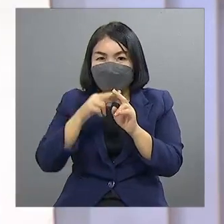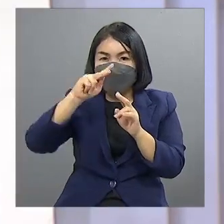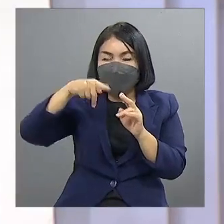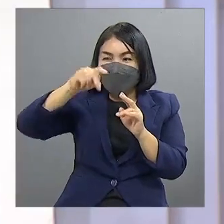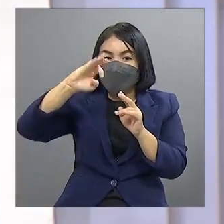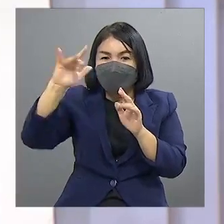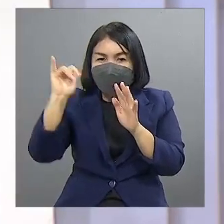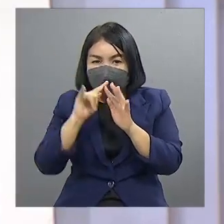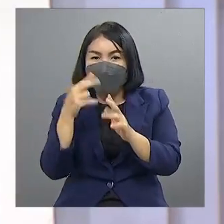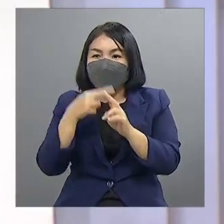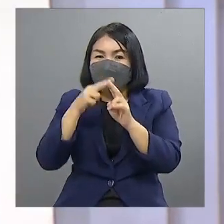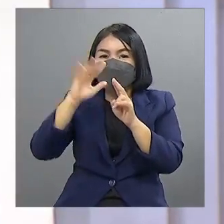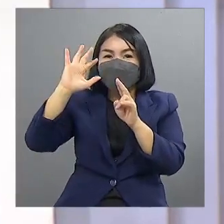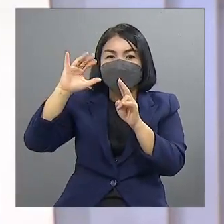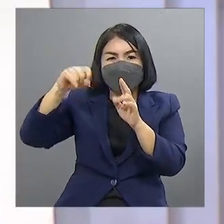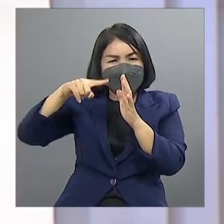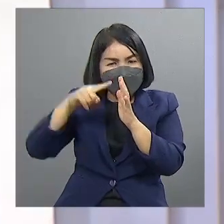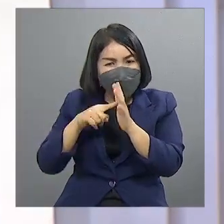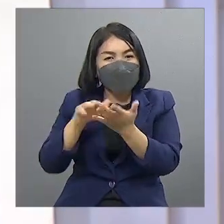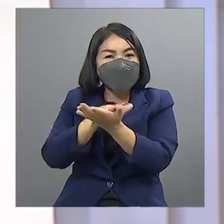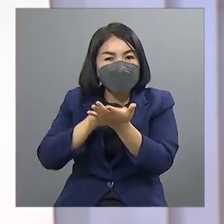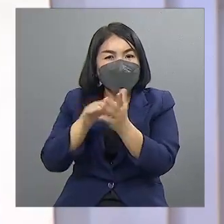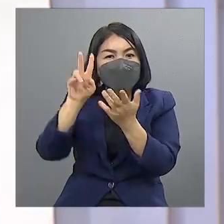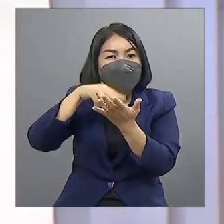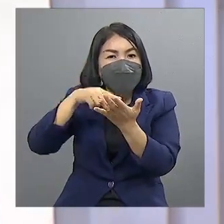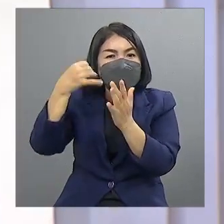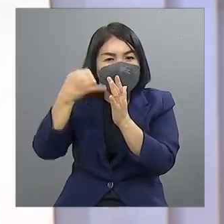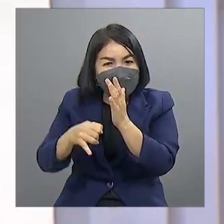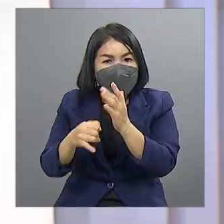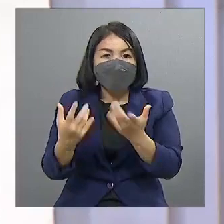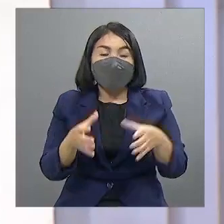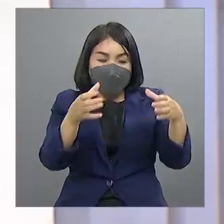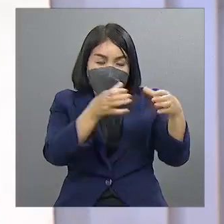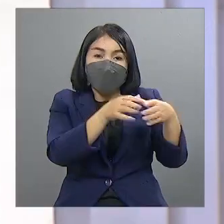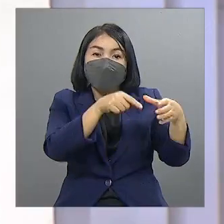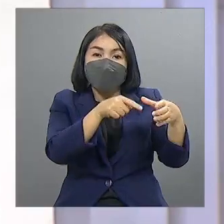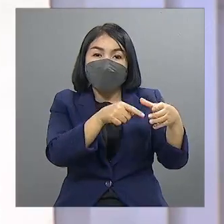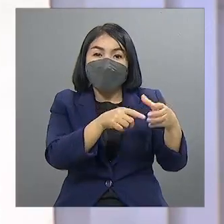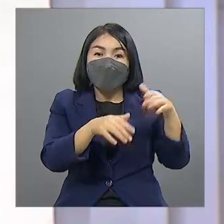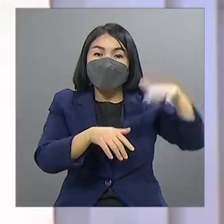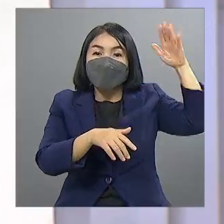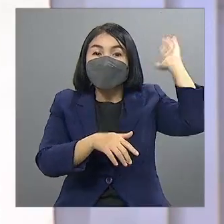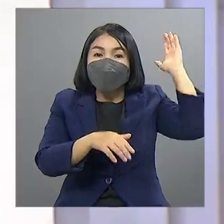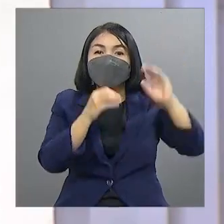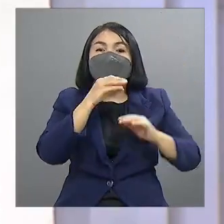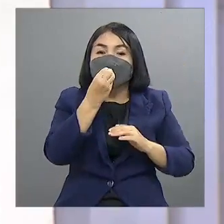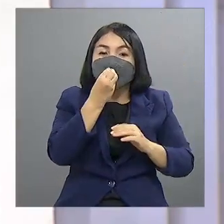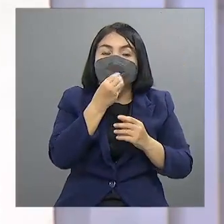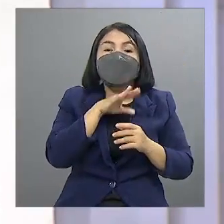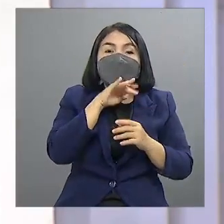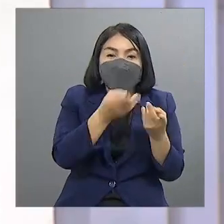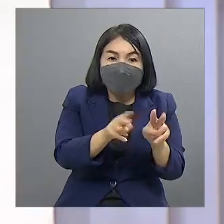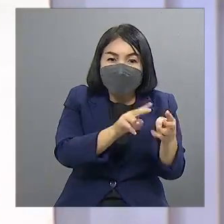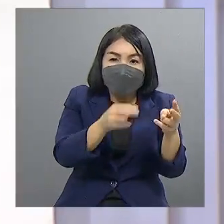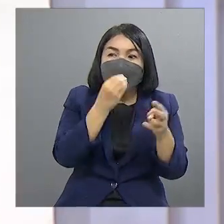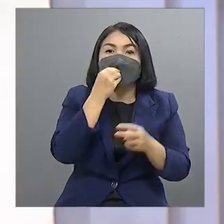านผิดขออภัยคุณประเสริฐศักดิ์ด้วยบอกว่านี่ต้องแท็กทีมนะฮะให้พี่ท็อปเนี่ยไปกินหมูกระทะกับคุณน้ำตาลรับรองอร่อยฟินสุด